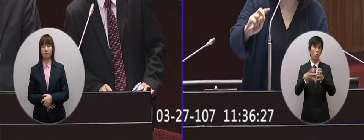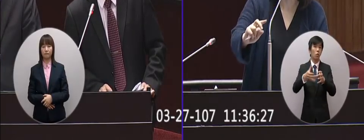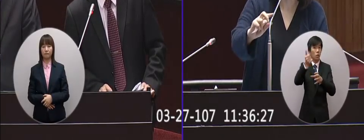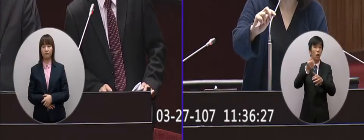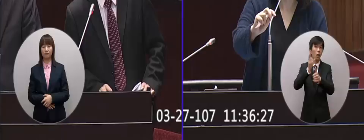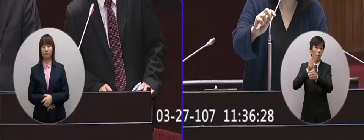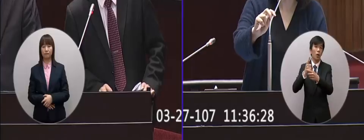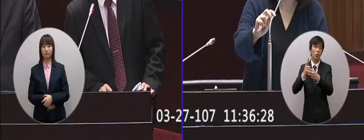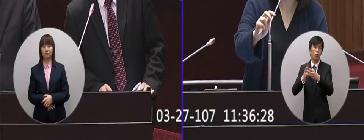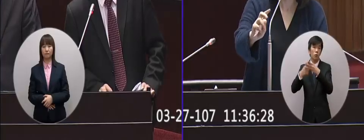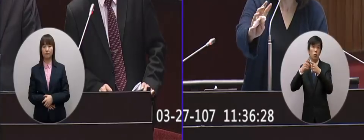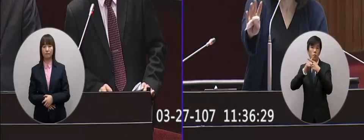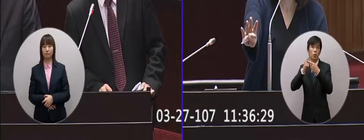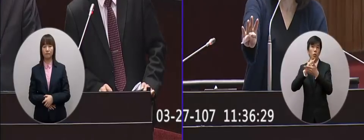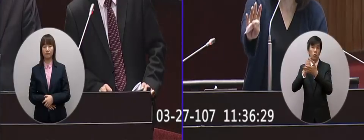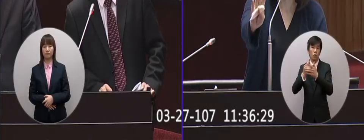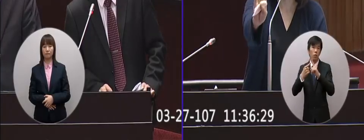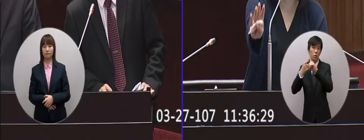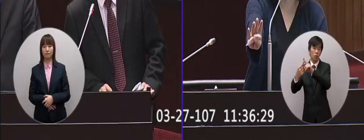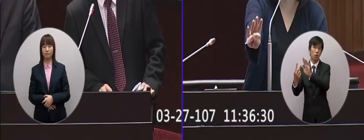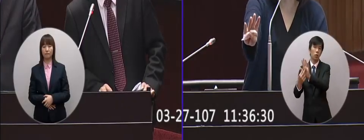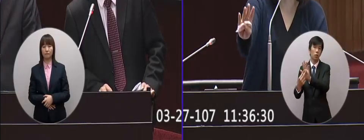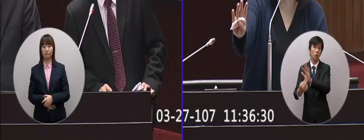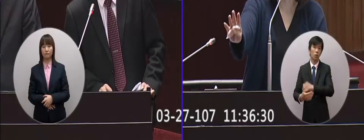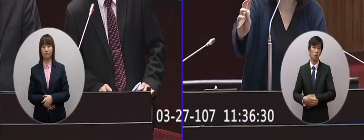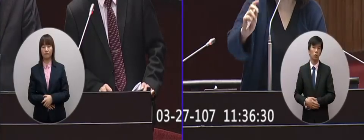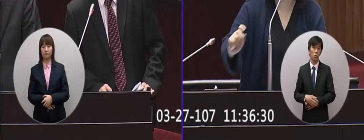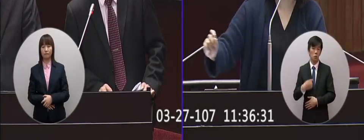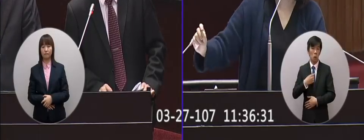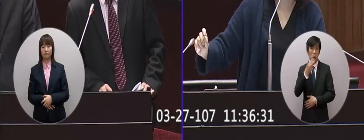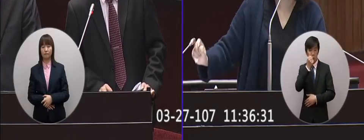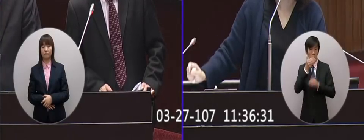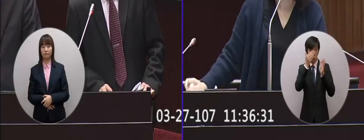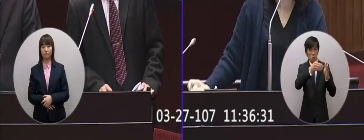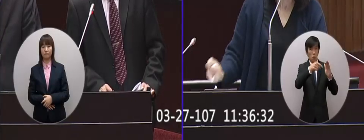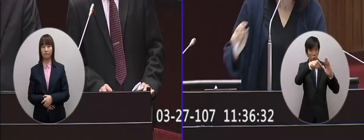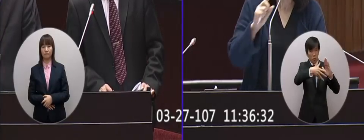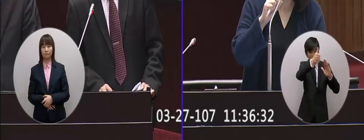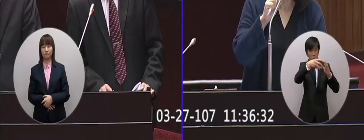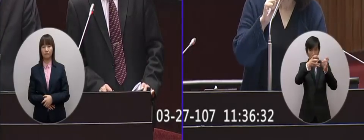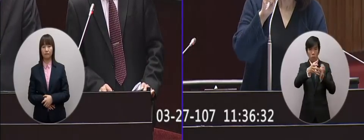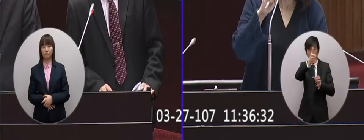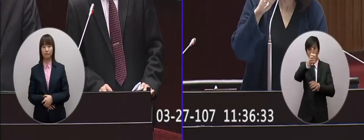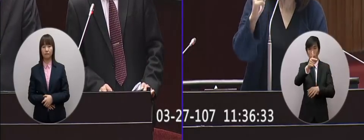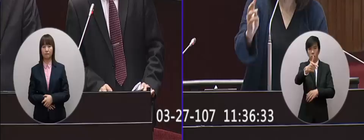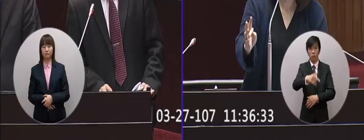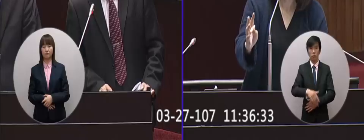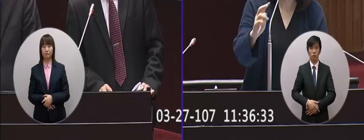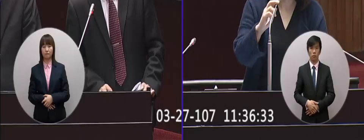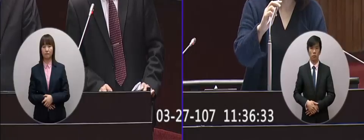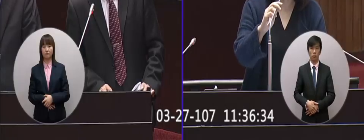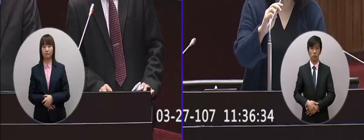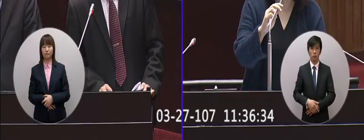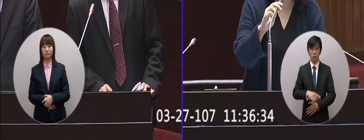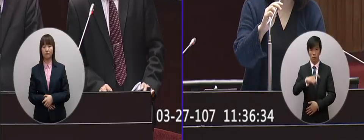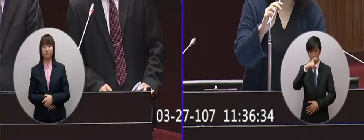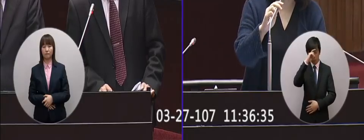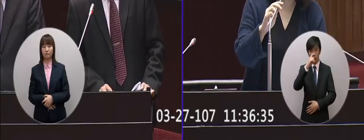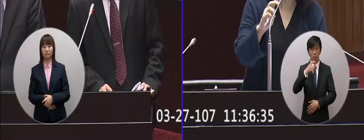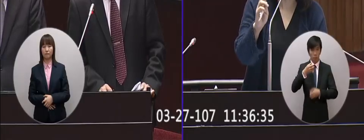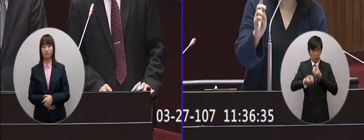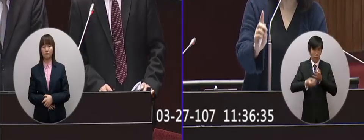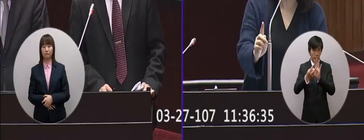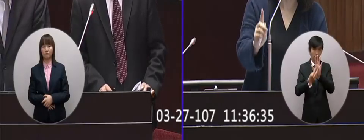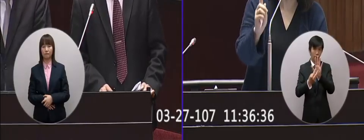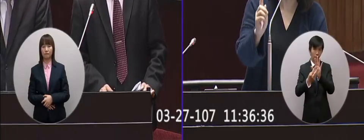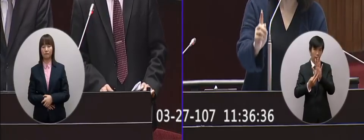来出席，所以呢，我在这里不是要点名院长，也不是要点名部长，而是 想要跟行政院分享一